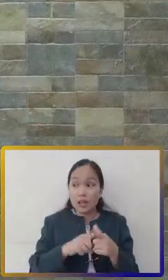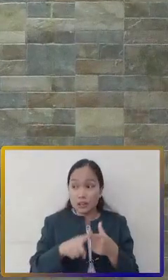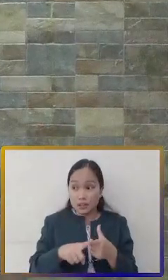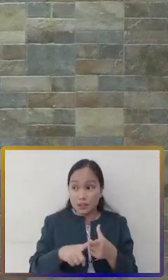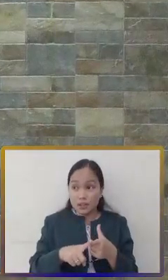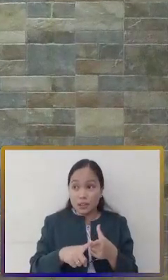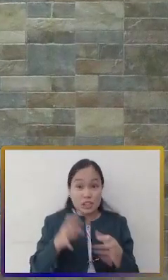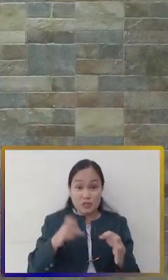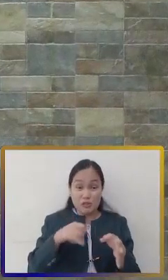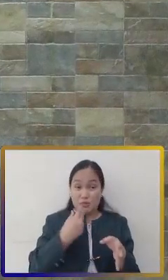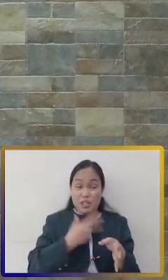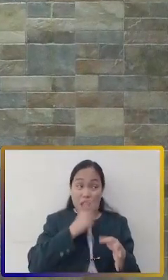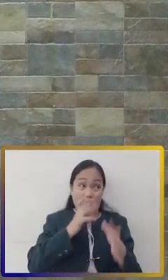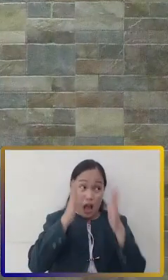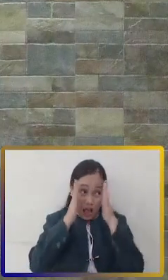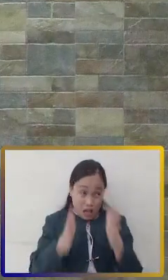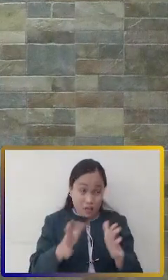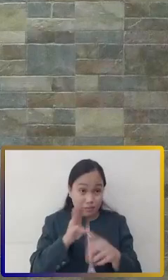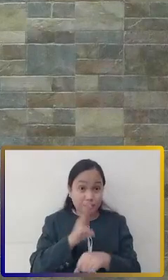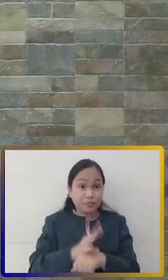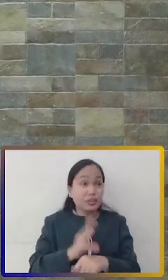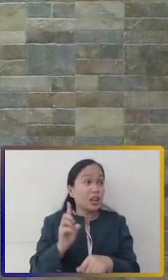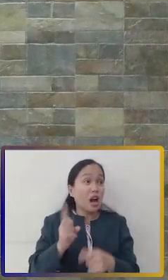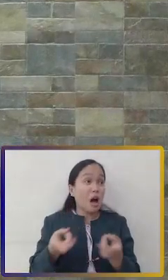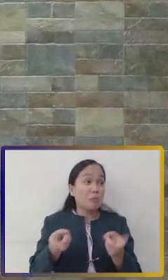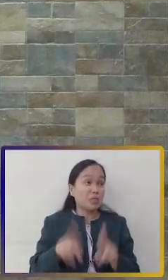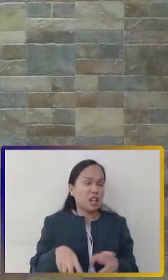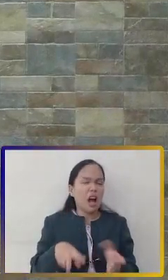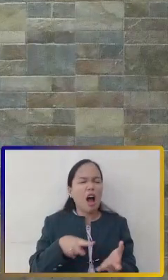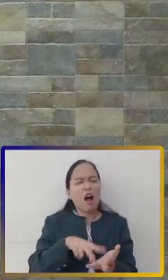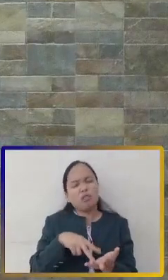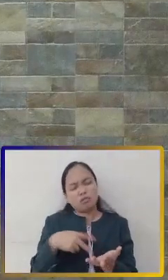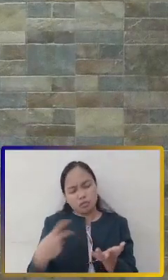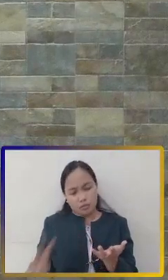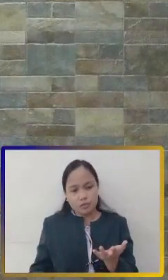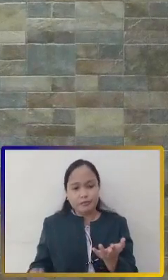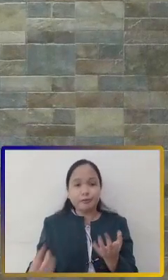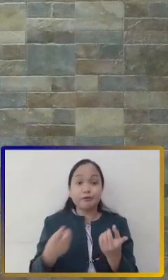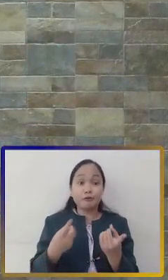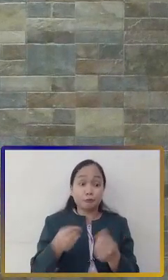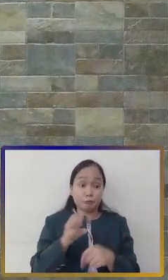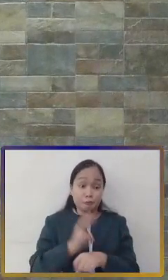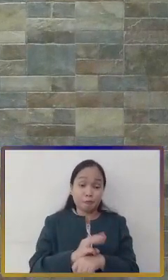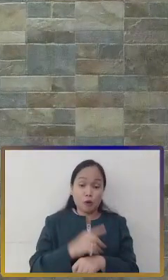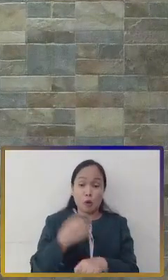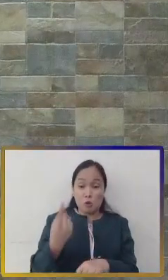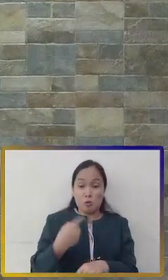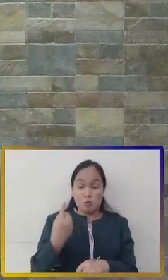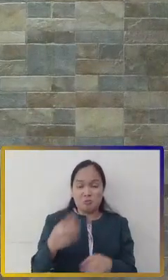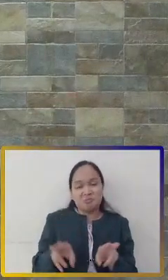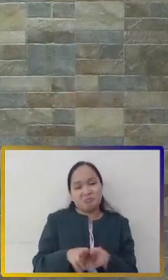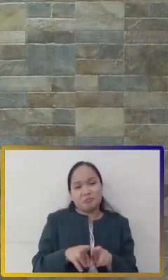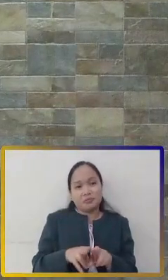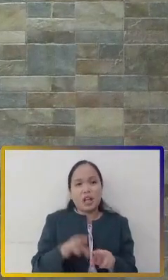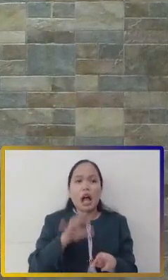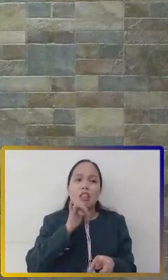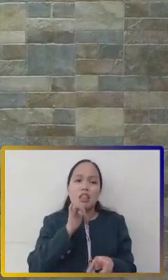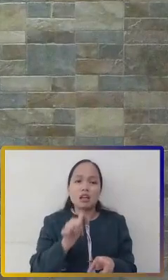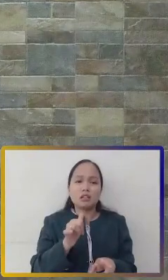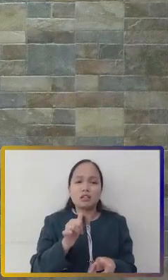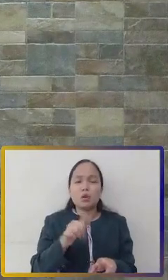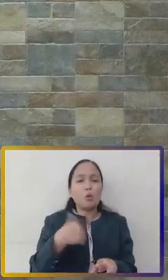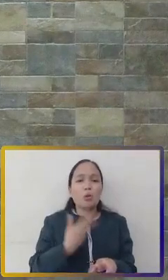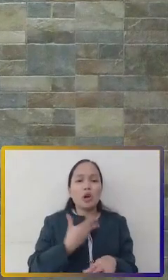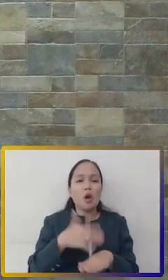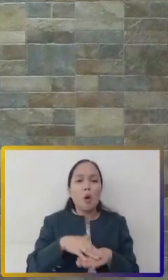if we're not going to pay attention, we will fall on doing the ministries ordinarily and hindi na natin ito